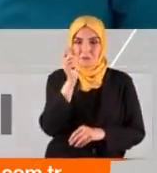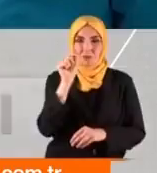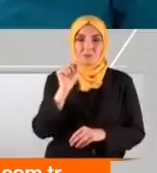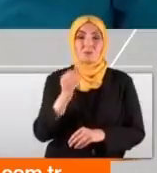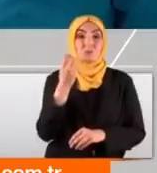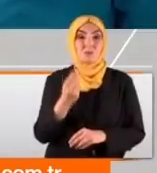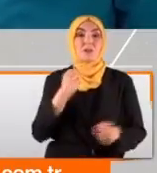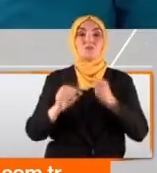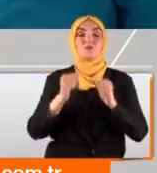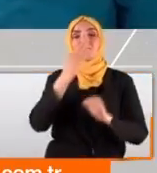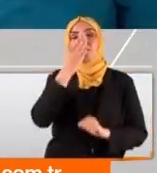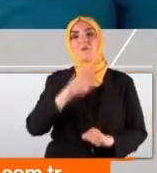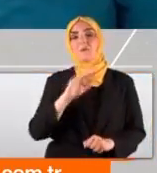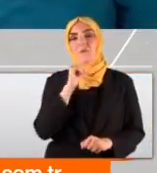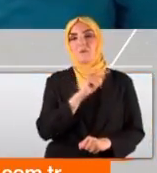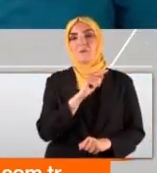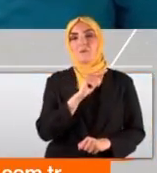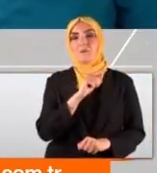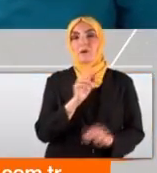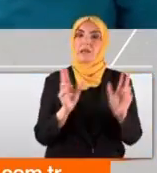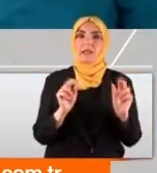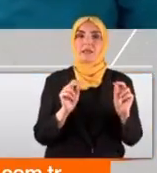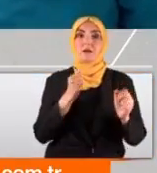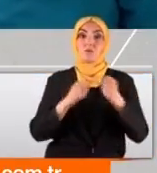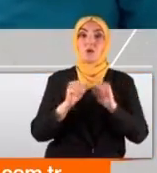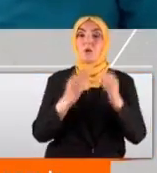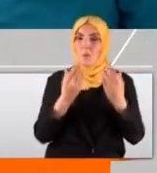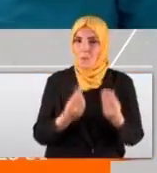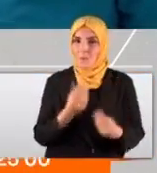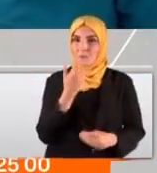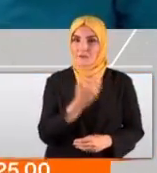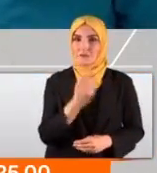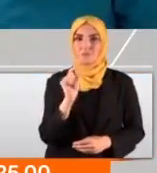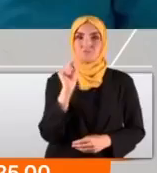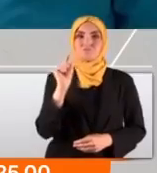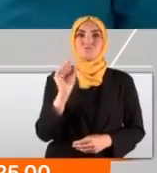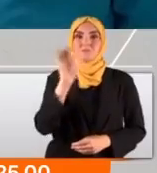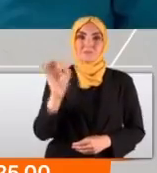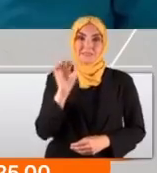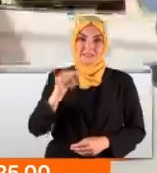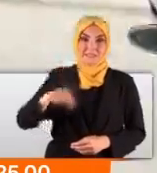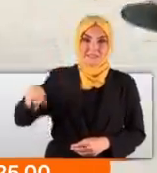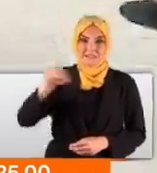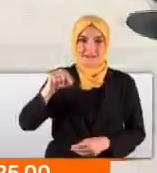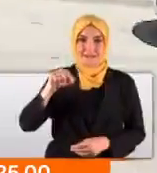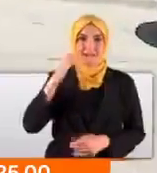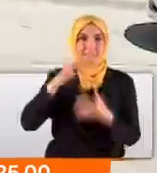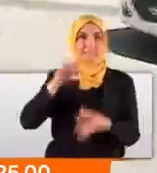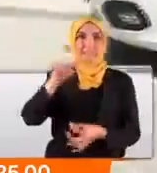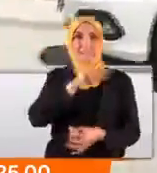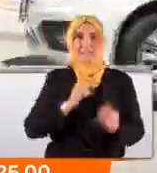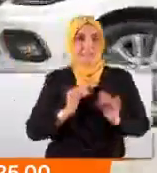mücadele etseydiler, erişkin sineklerin bu kadar insanı rahatsız etme şansı olmayacaktı. Bakın